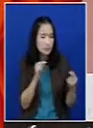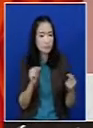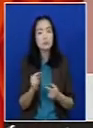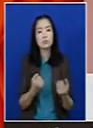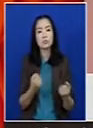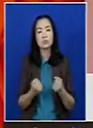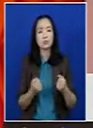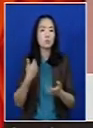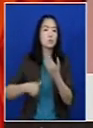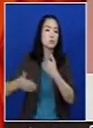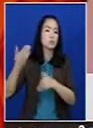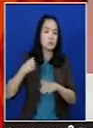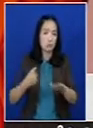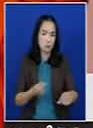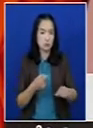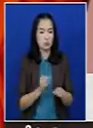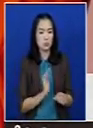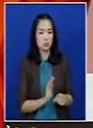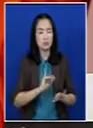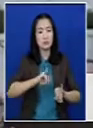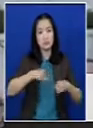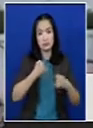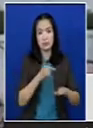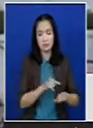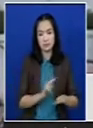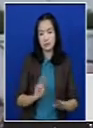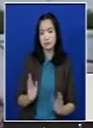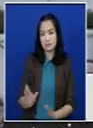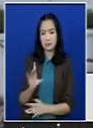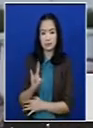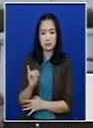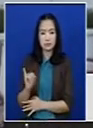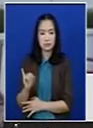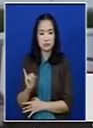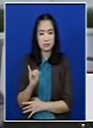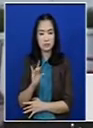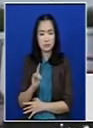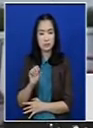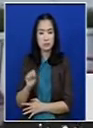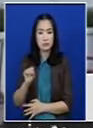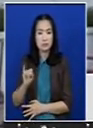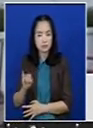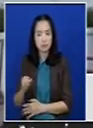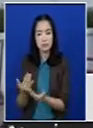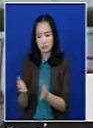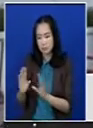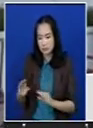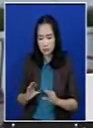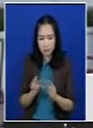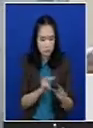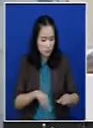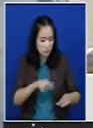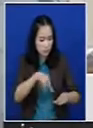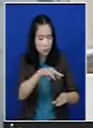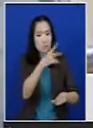ครอบครองรถโบราณหลังจากที่พนักงานสอบสวนสำนักคดีภาษีอากรประชุมความคืบหน้าการตรวจส